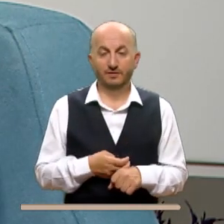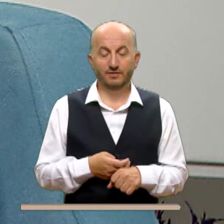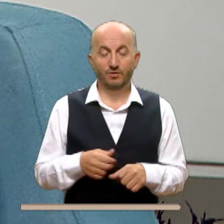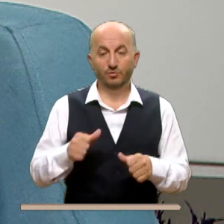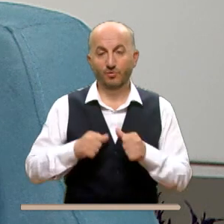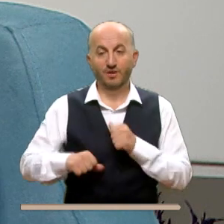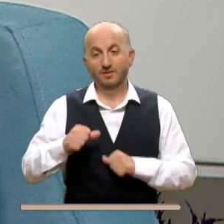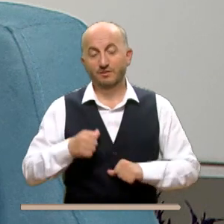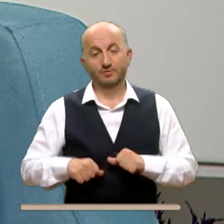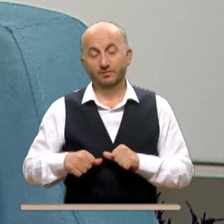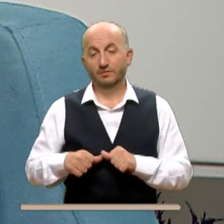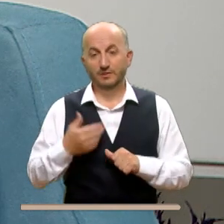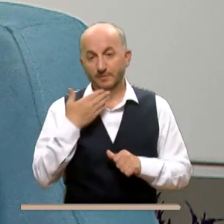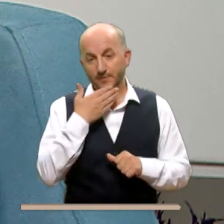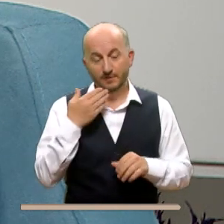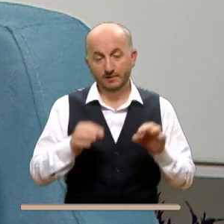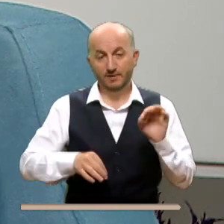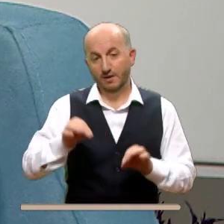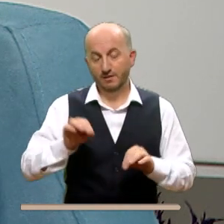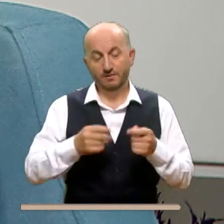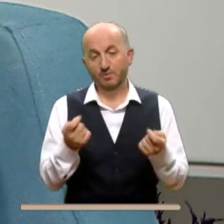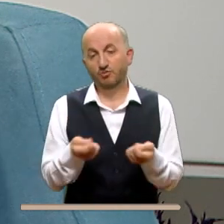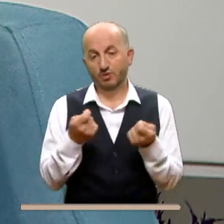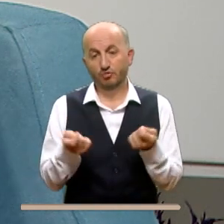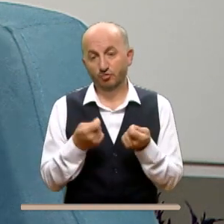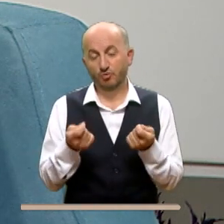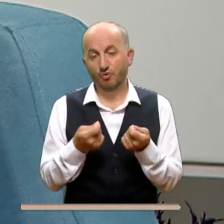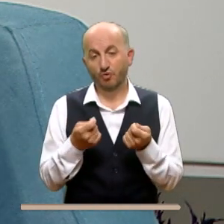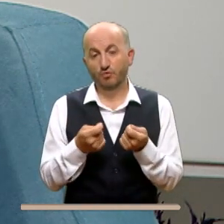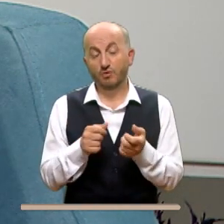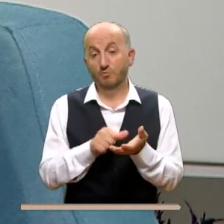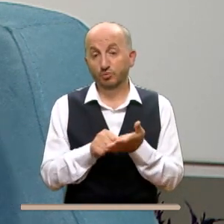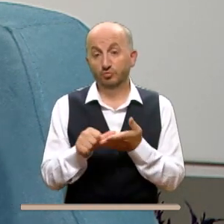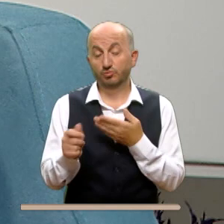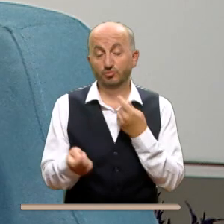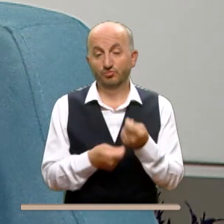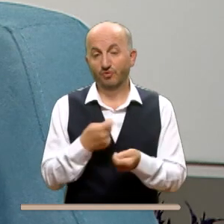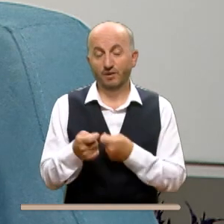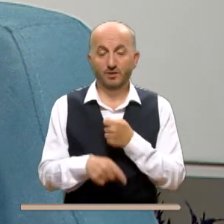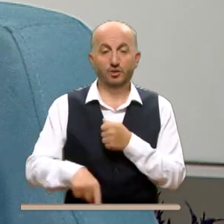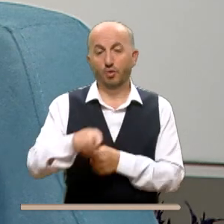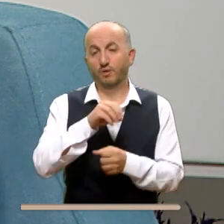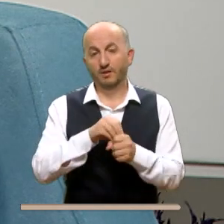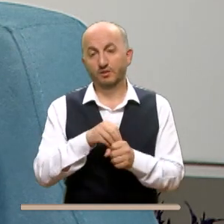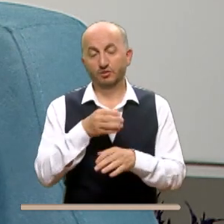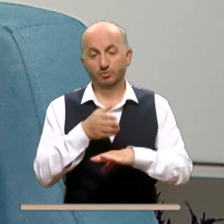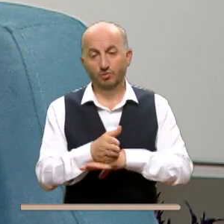üniversitede sunulan imkanları değerlendirmeye çalışıyorlar. Bütün faaliyet onlar için doğrusu. Biz